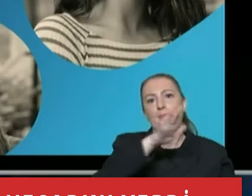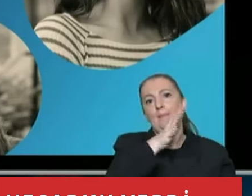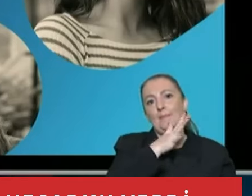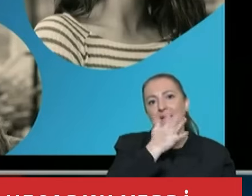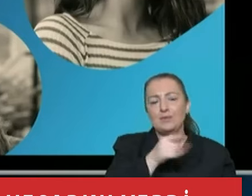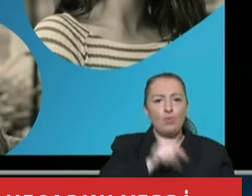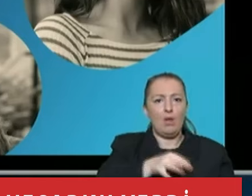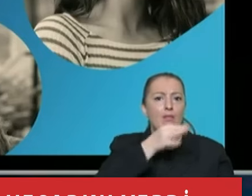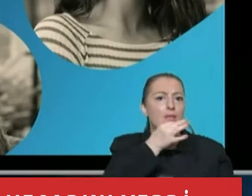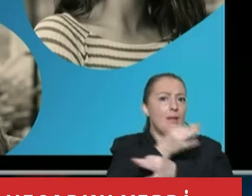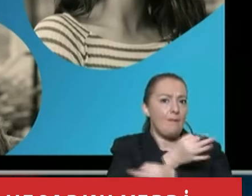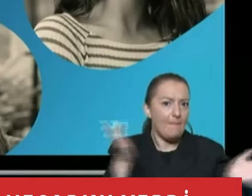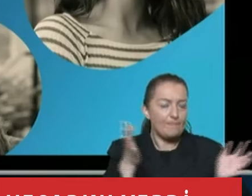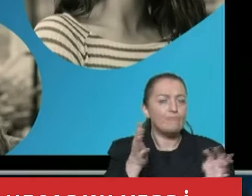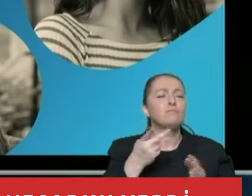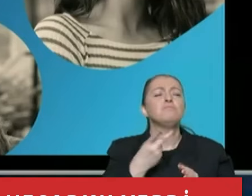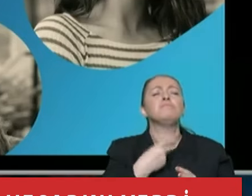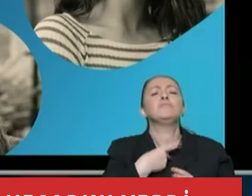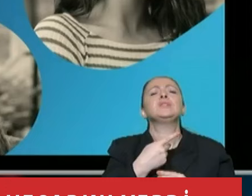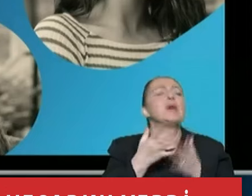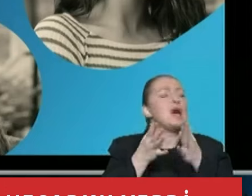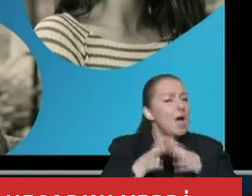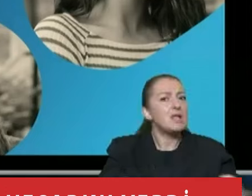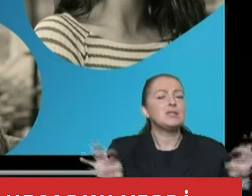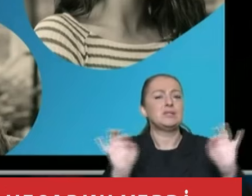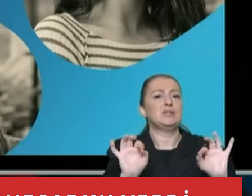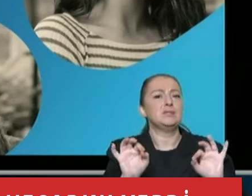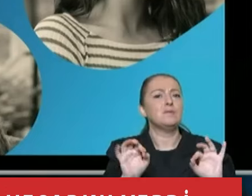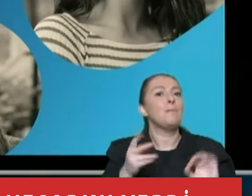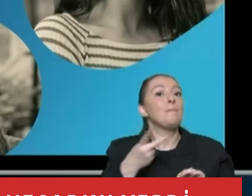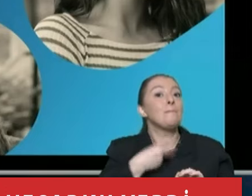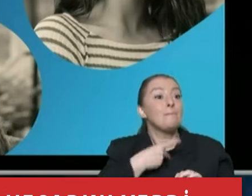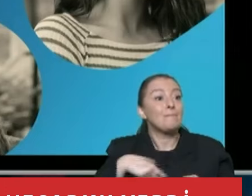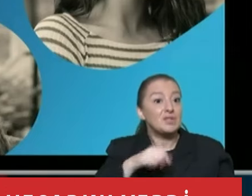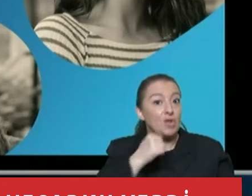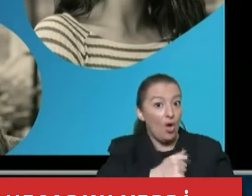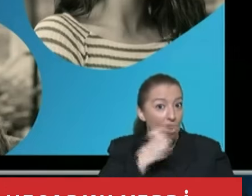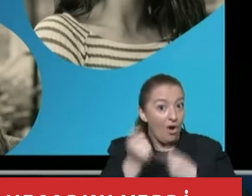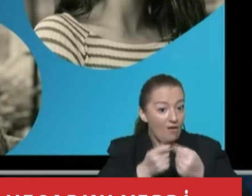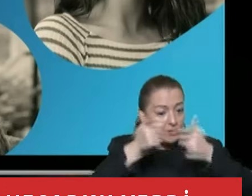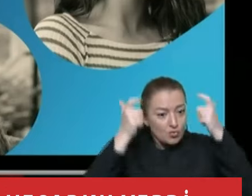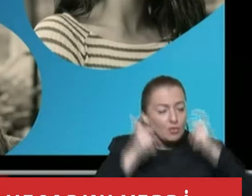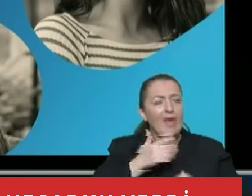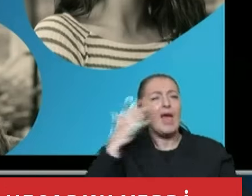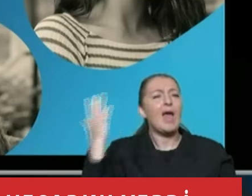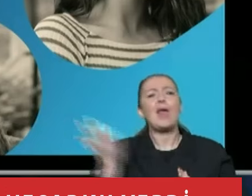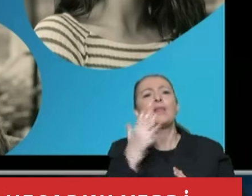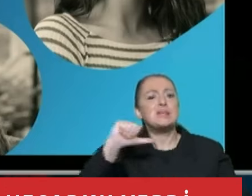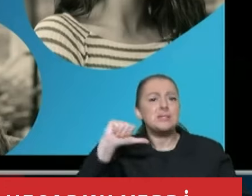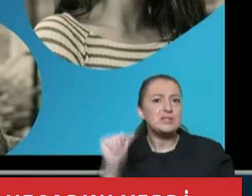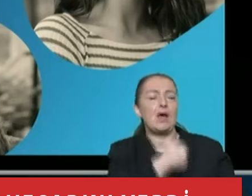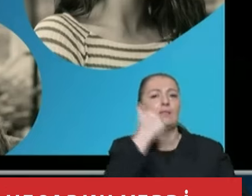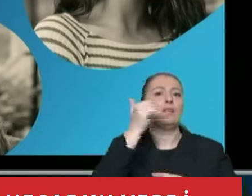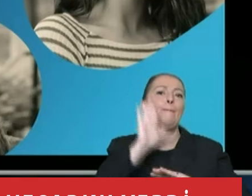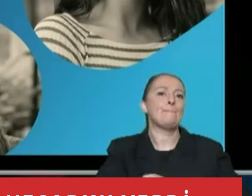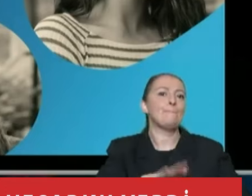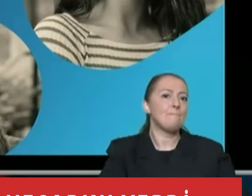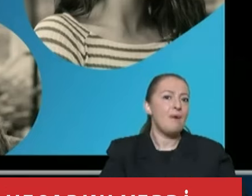İlan ediyoruz ki dünden hazırız ve üzerimize düşen görevi en üst seviyede yapmaya